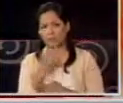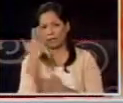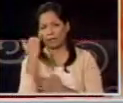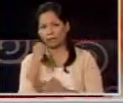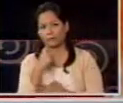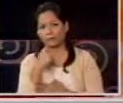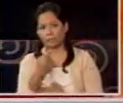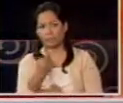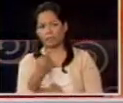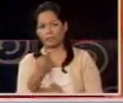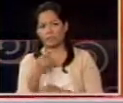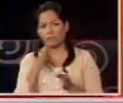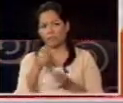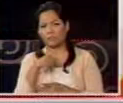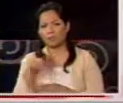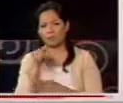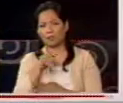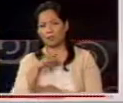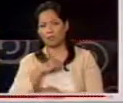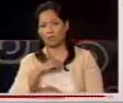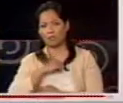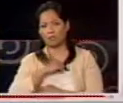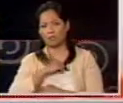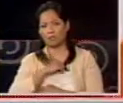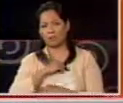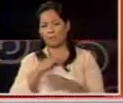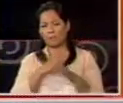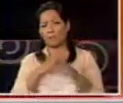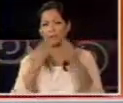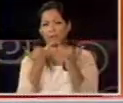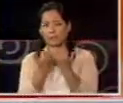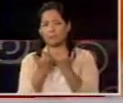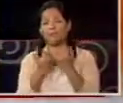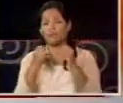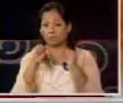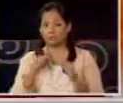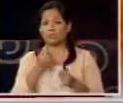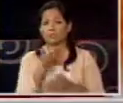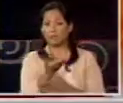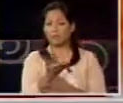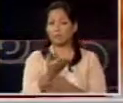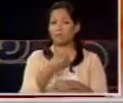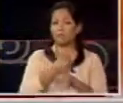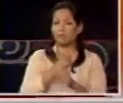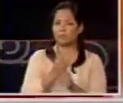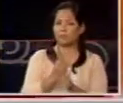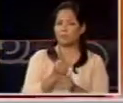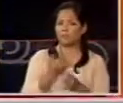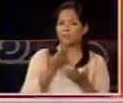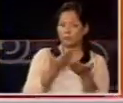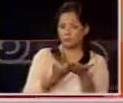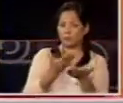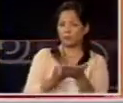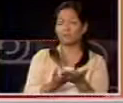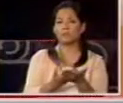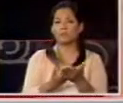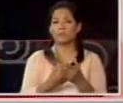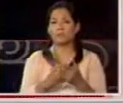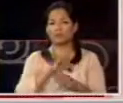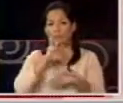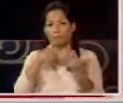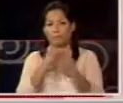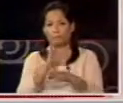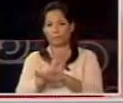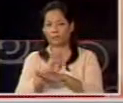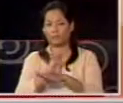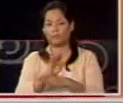nasabi? Eh sila na lang po ang nagmamay-ari ng kumpanya. So sila po ang pwedeng mag-validate doon sa mga transaksyon. So sa ngayon, sir,